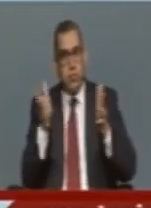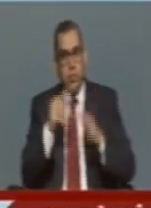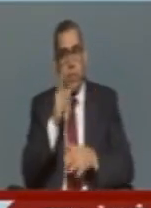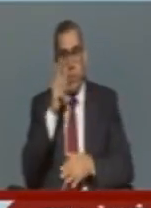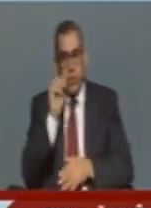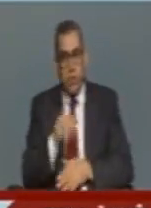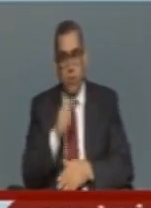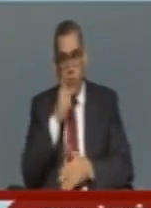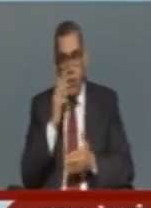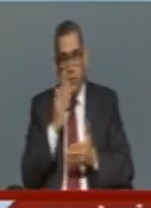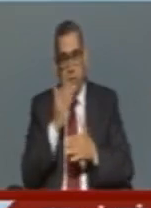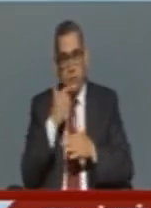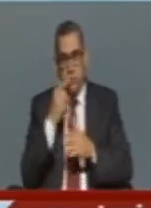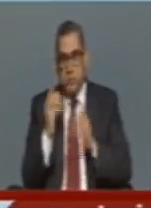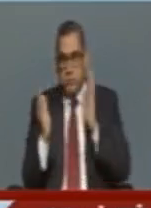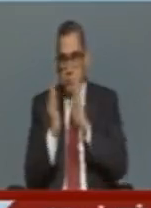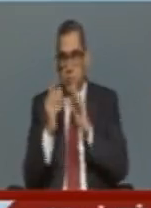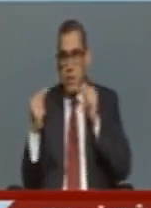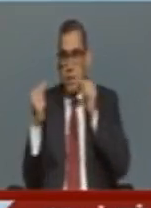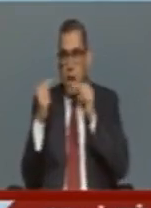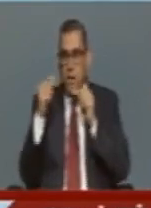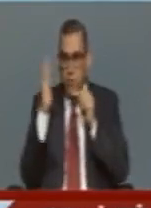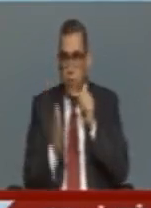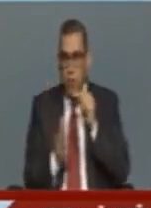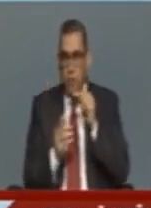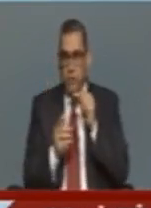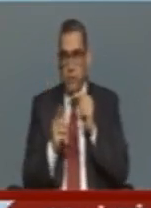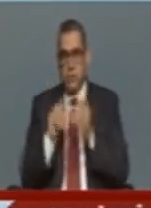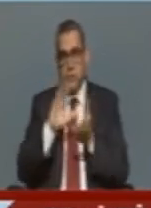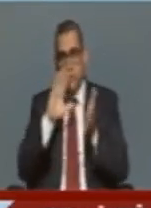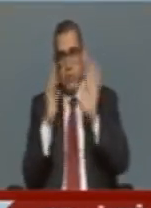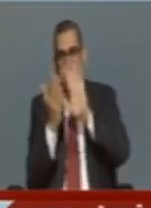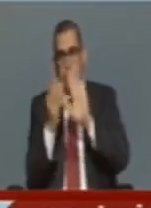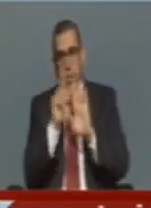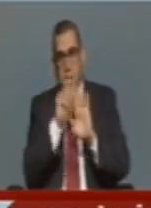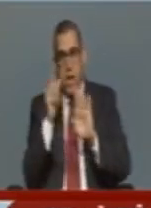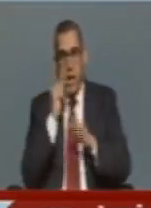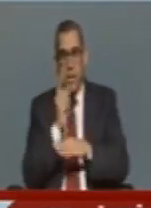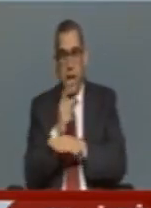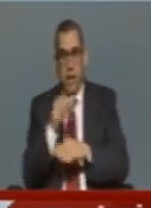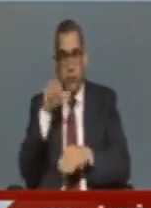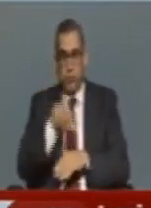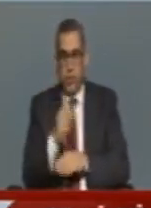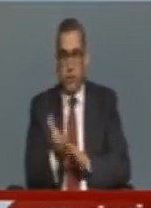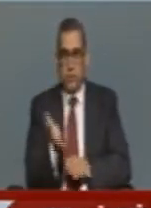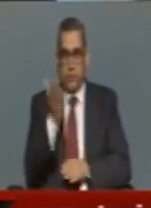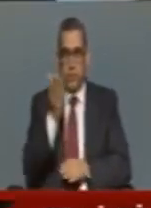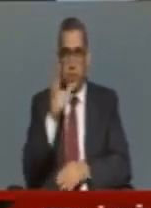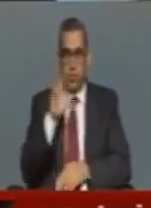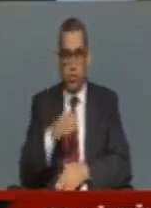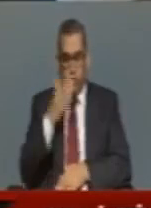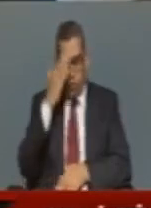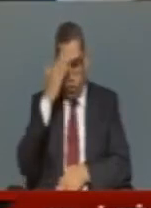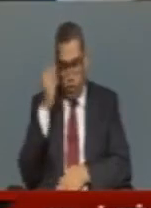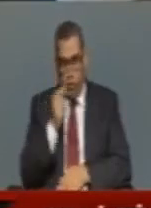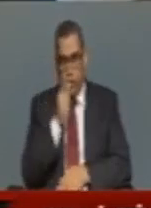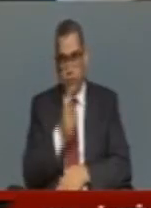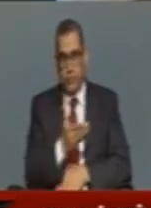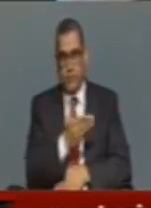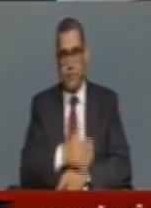مع هذا التحدي حتى لا ينعكس على جودة التعليم؟ جميل، شكرا جزيلا. اتفضل.